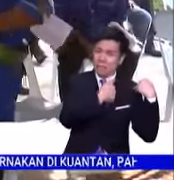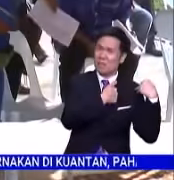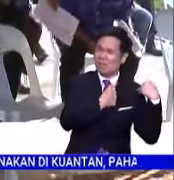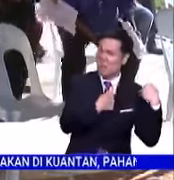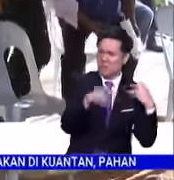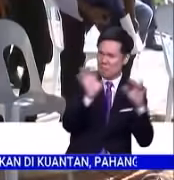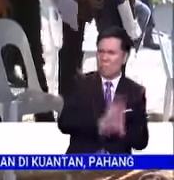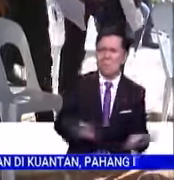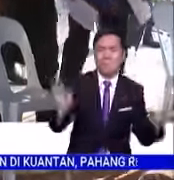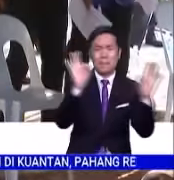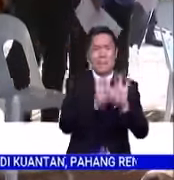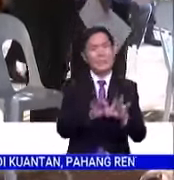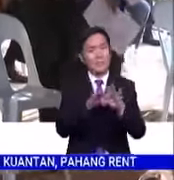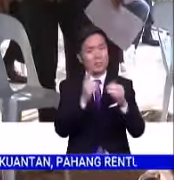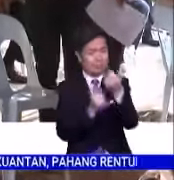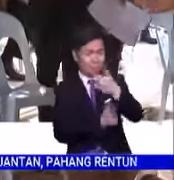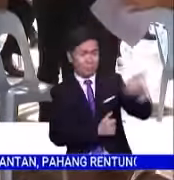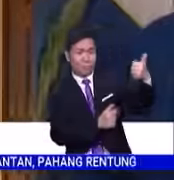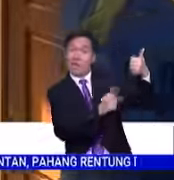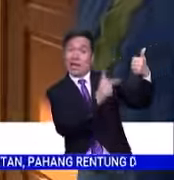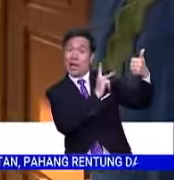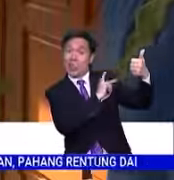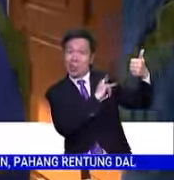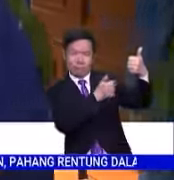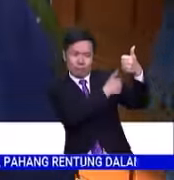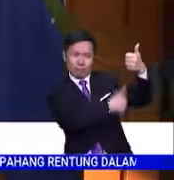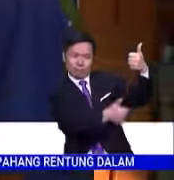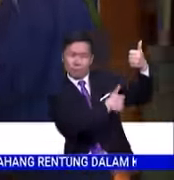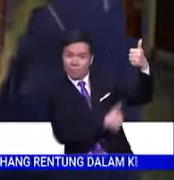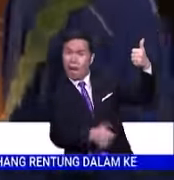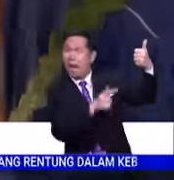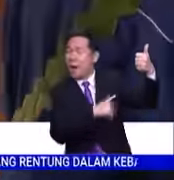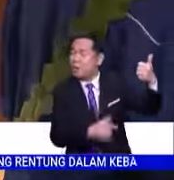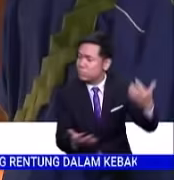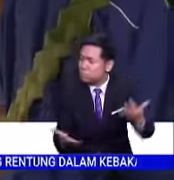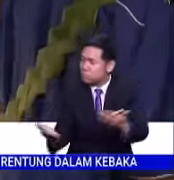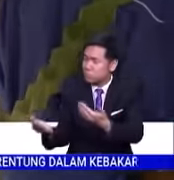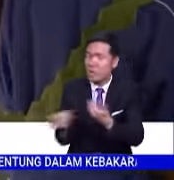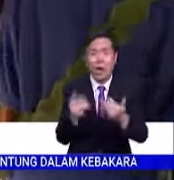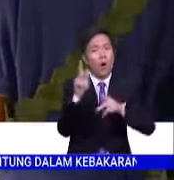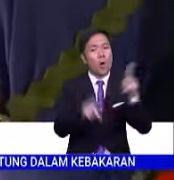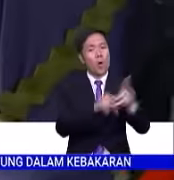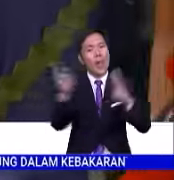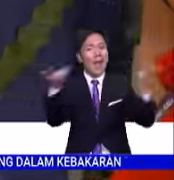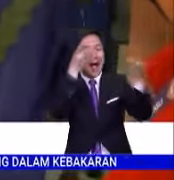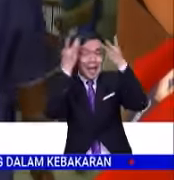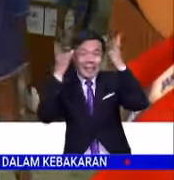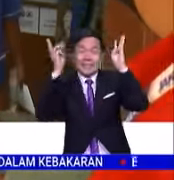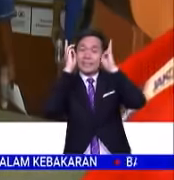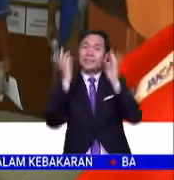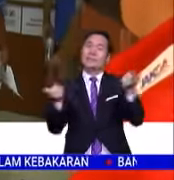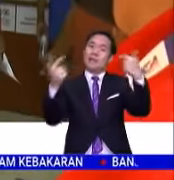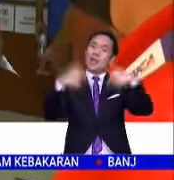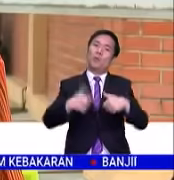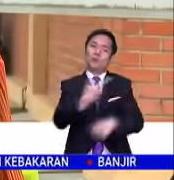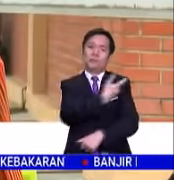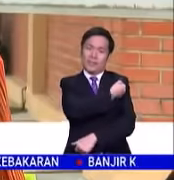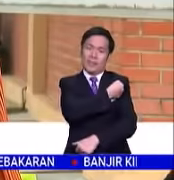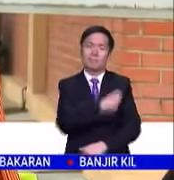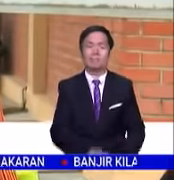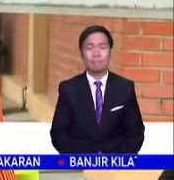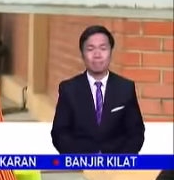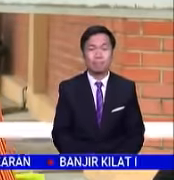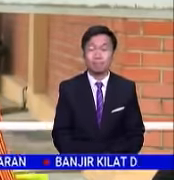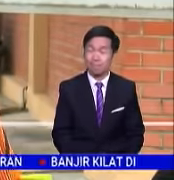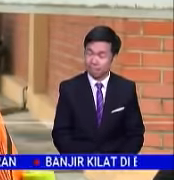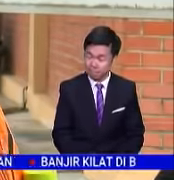buah, Nengka Anak Mat yakin tindakannya mampu menarik lebih ramai masyarakat orang asli mengambil suntikan vaksin. Kita